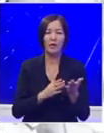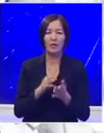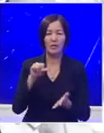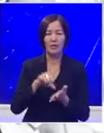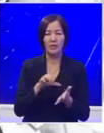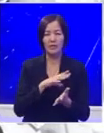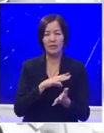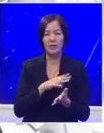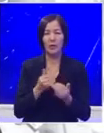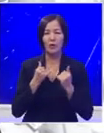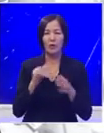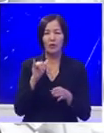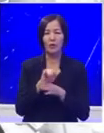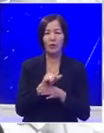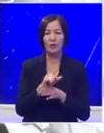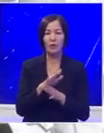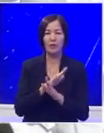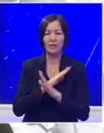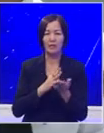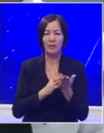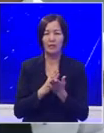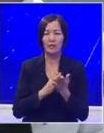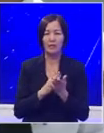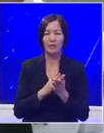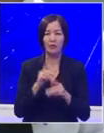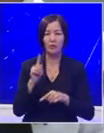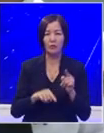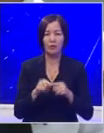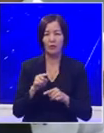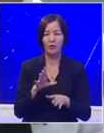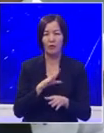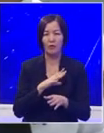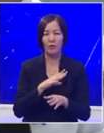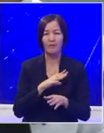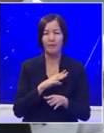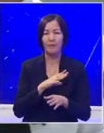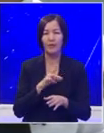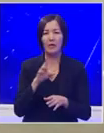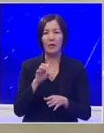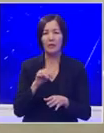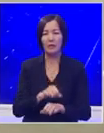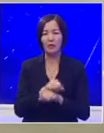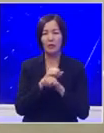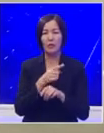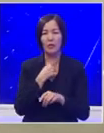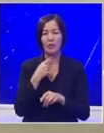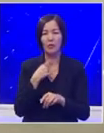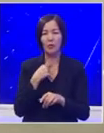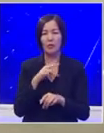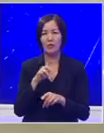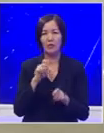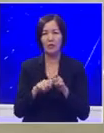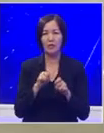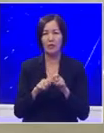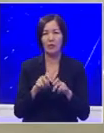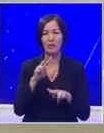қатысты. Құрметті қонақтар арасында қаза тапқан қызметкерлердің туыстары да болды. Солардың бірі Қаңтар оқиғасында Талдықорғандағы тергеу